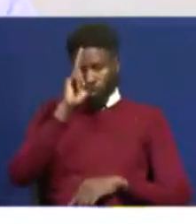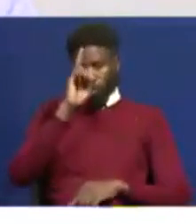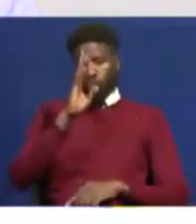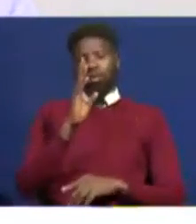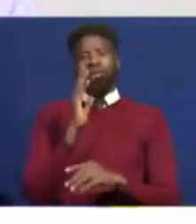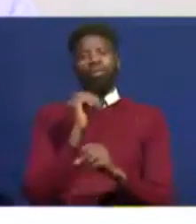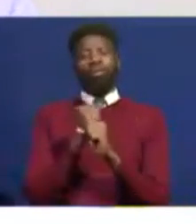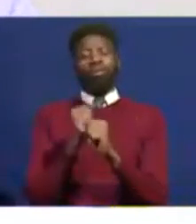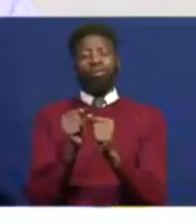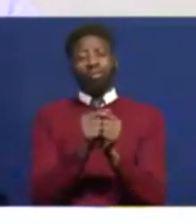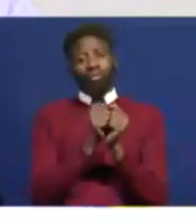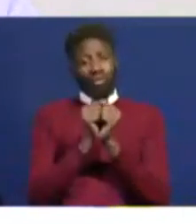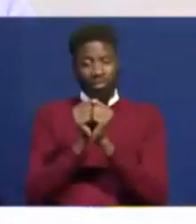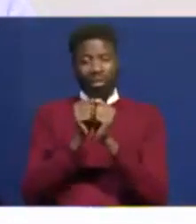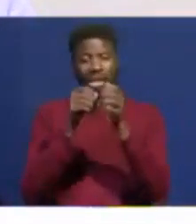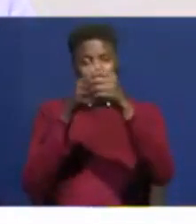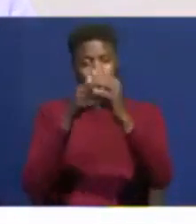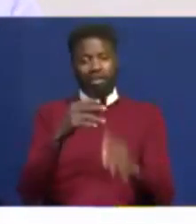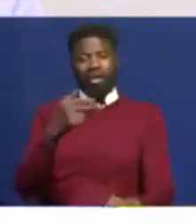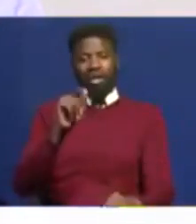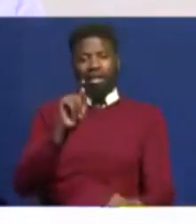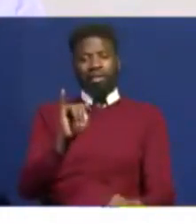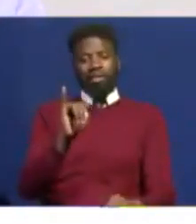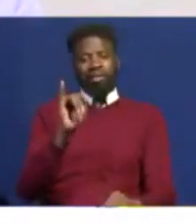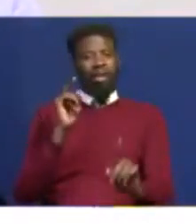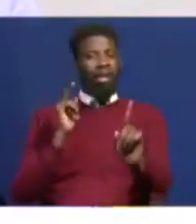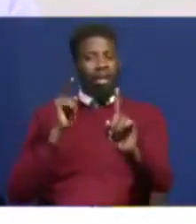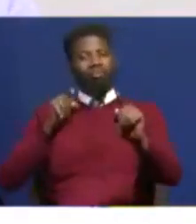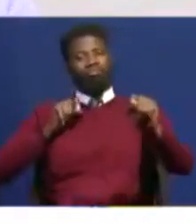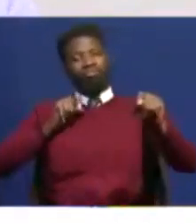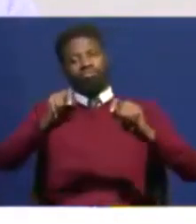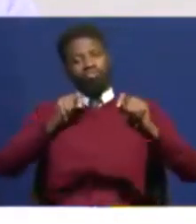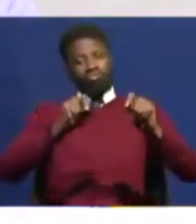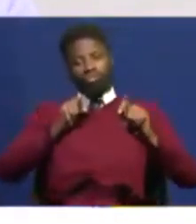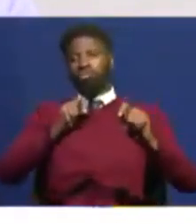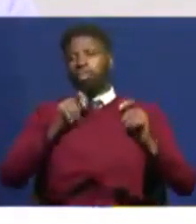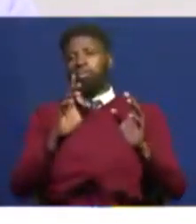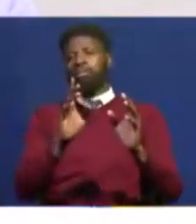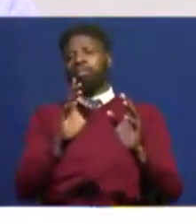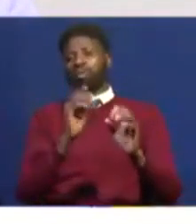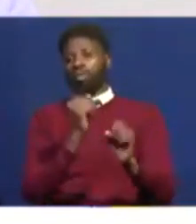kudhibiti operesheni inayoendelea nchini humo. Abdiaziz Hashim, Darubeni.